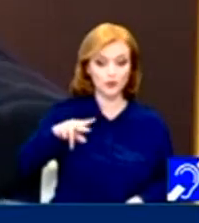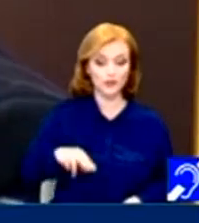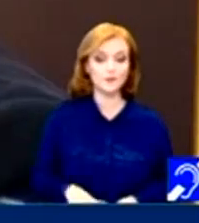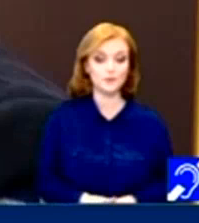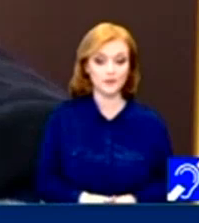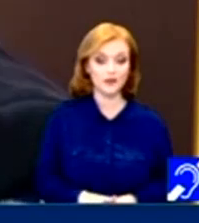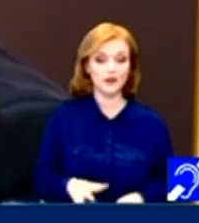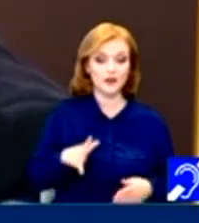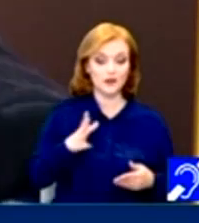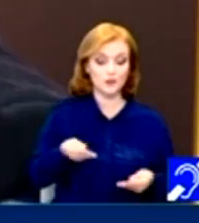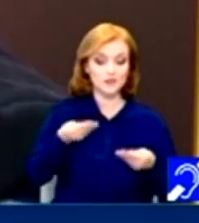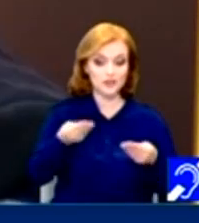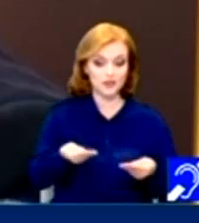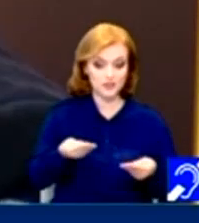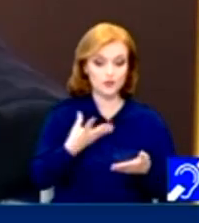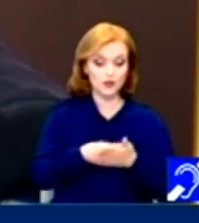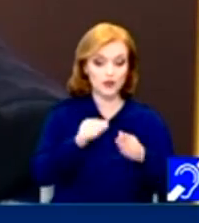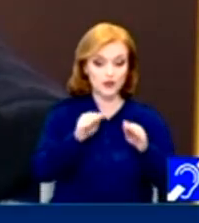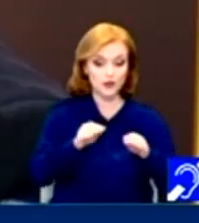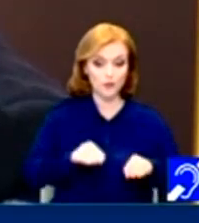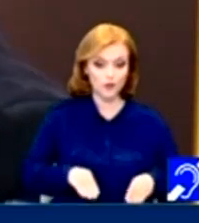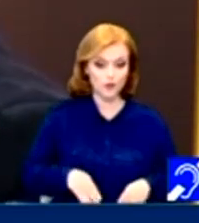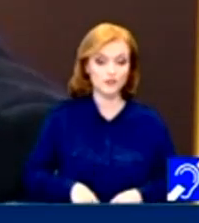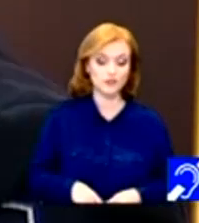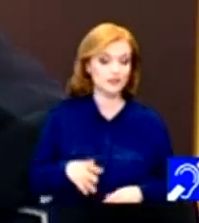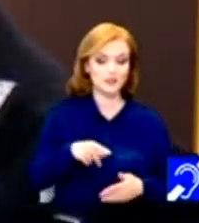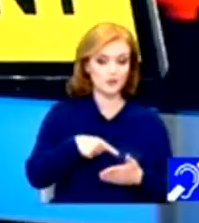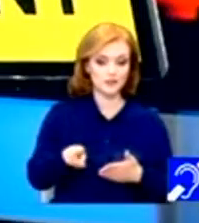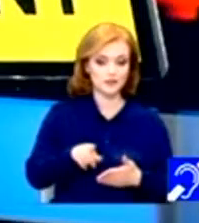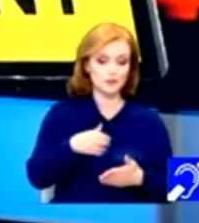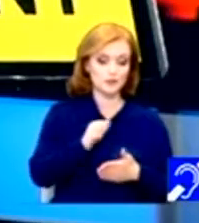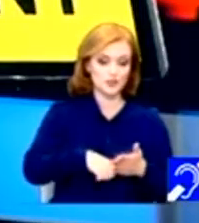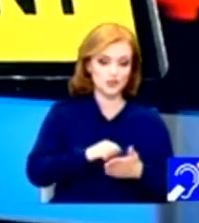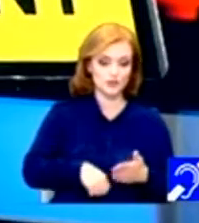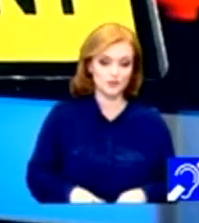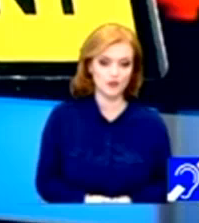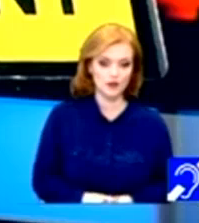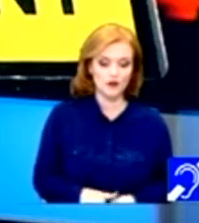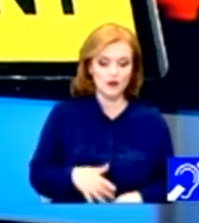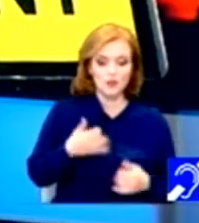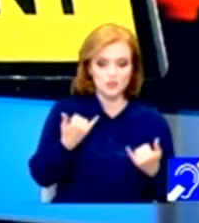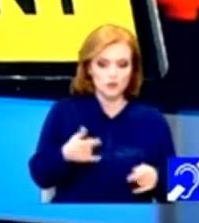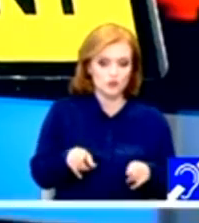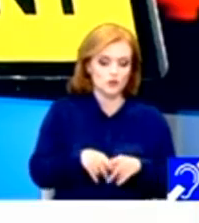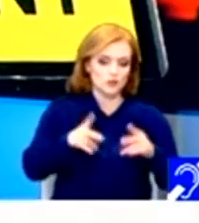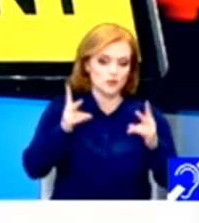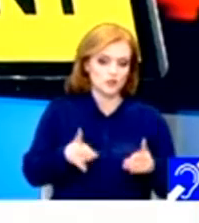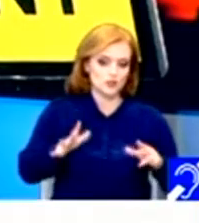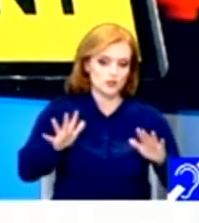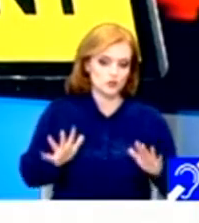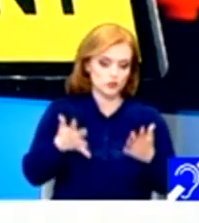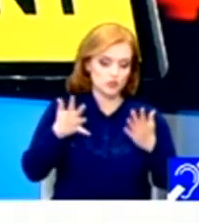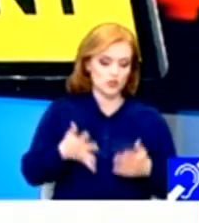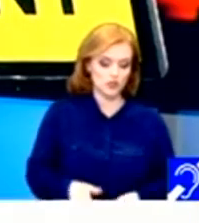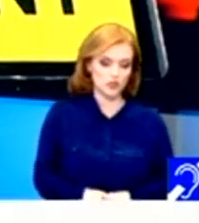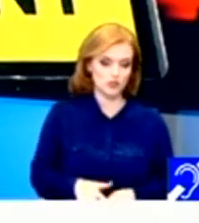prezentării unui raport de activitate al instituției, fără a preciza motivul. Nici o zi fără grave accidente rutiere sau șoferi